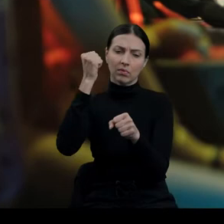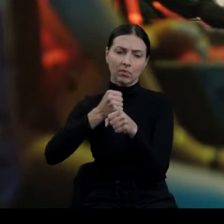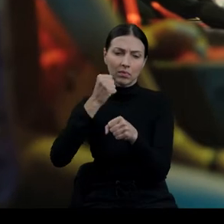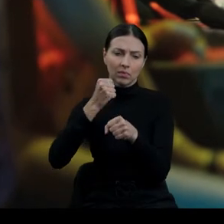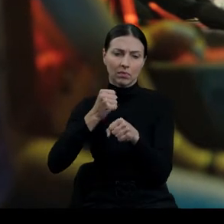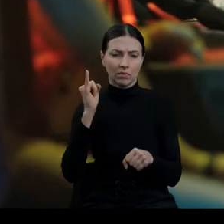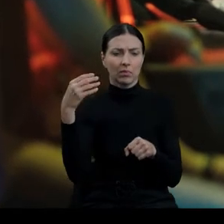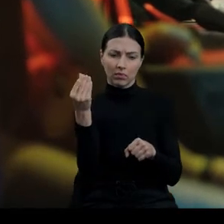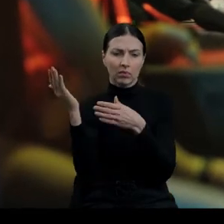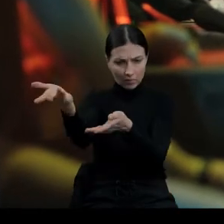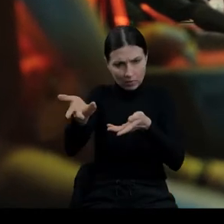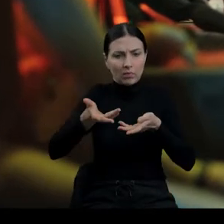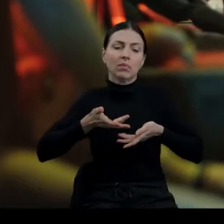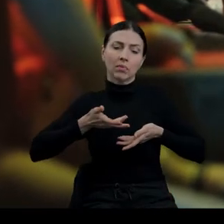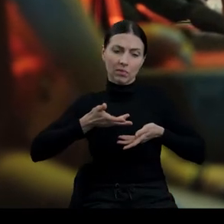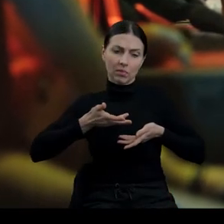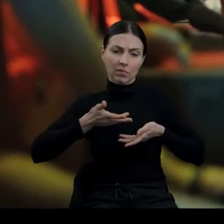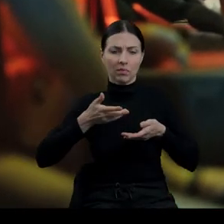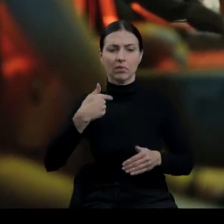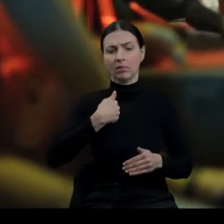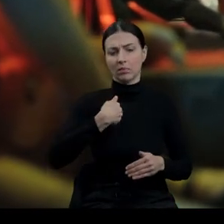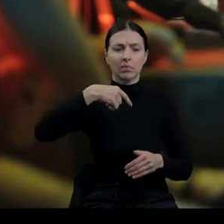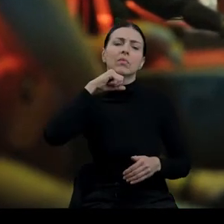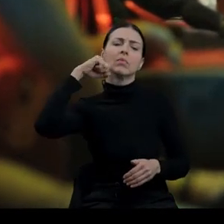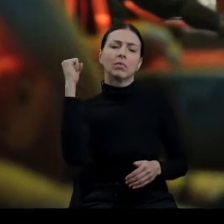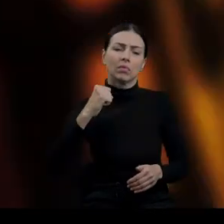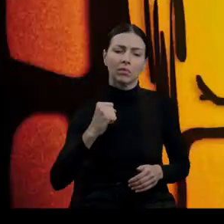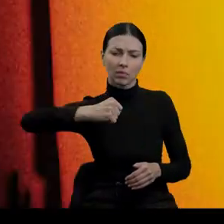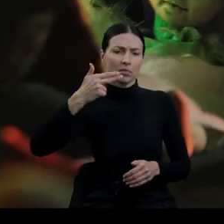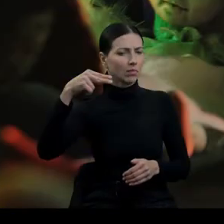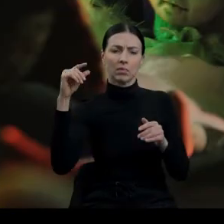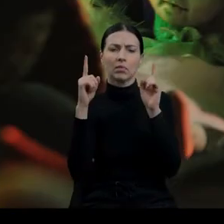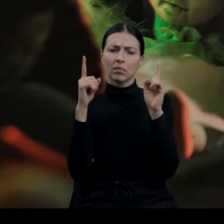I scenograf. I zdarzyło się tak, że i scenograf.